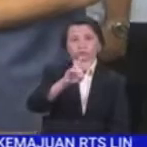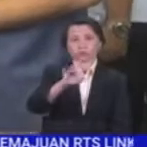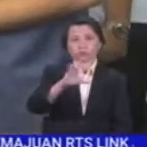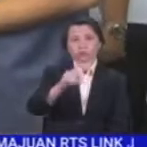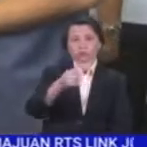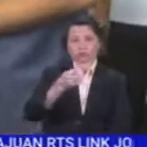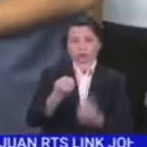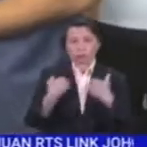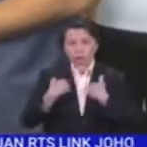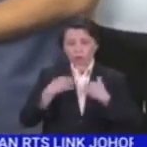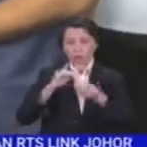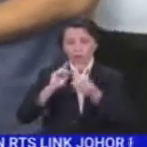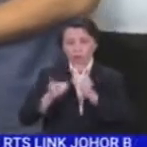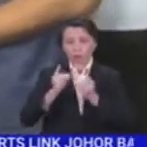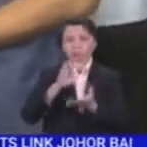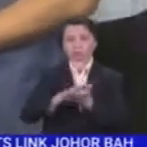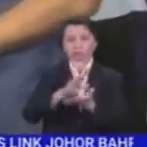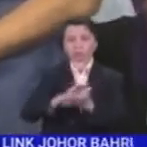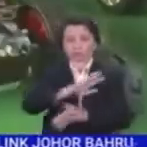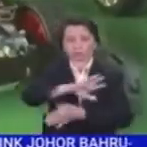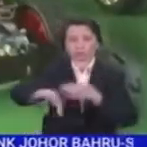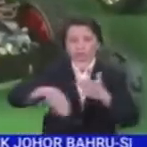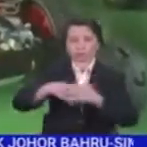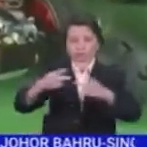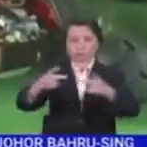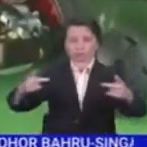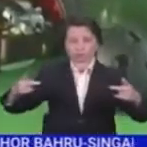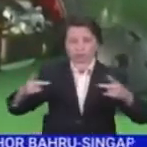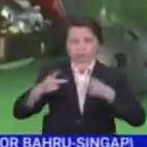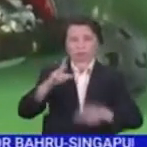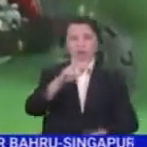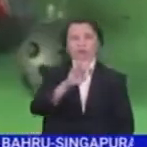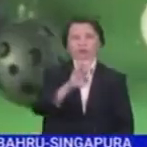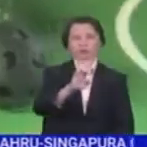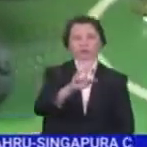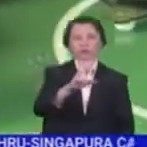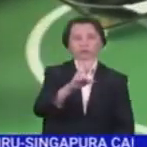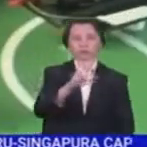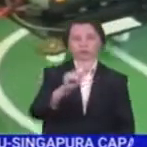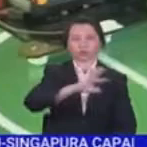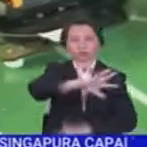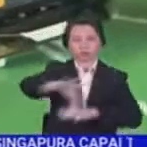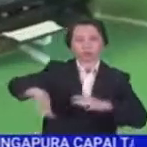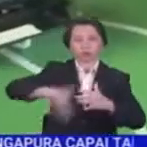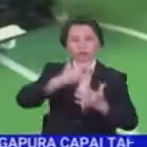mewujudkan pendigitalan pendidikan di semua kawasan Felda di seluruh negara.